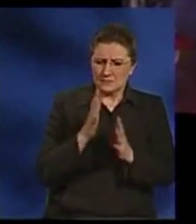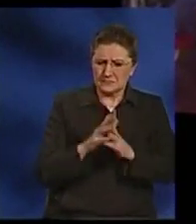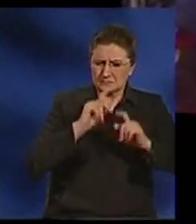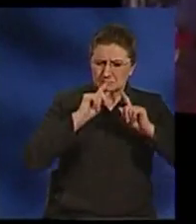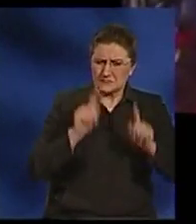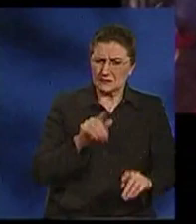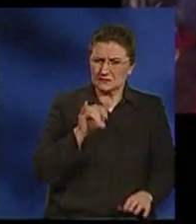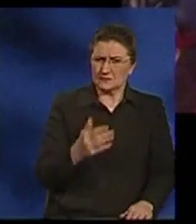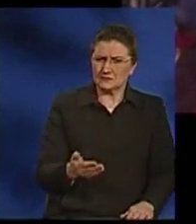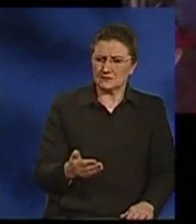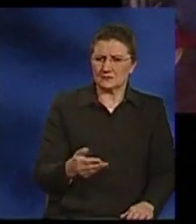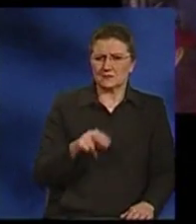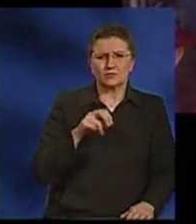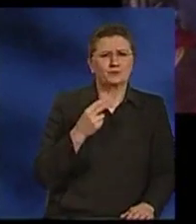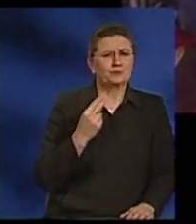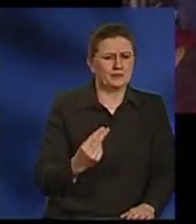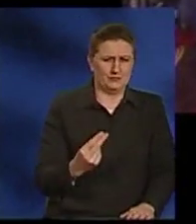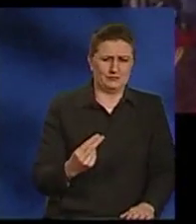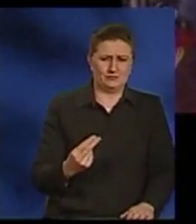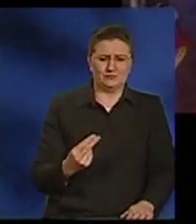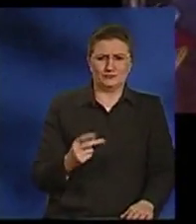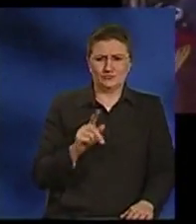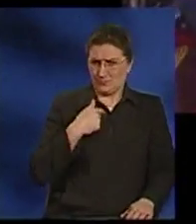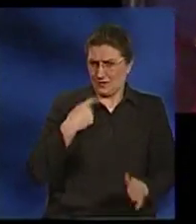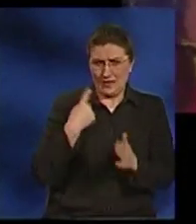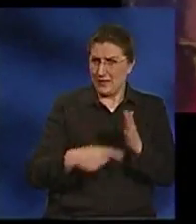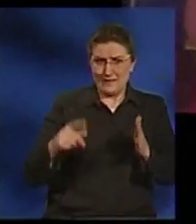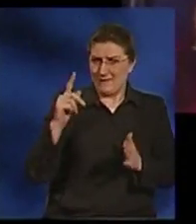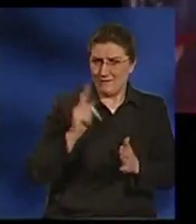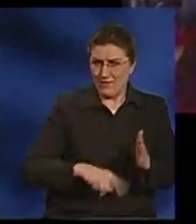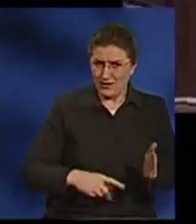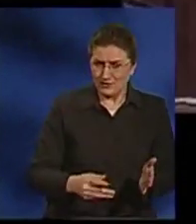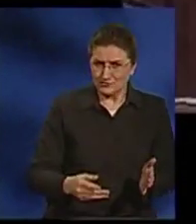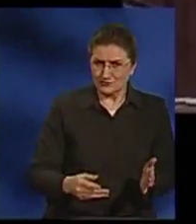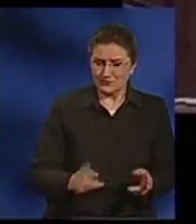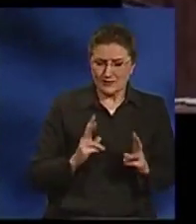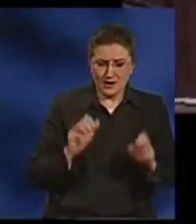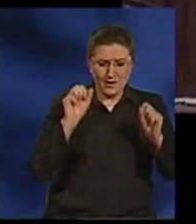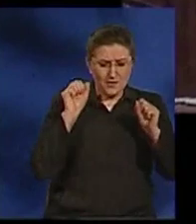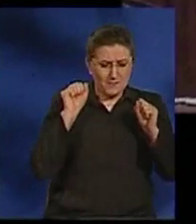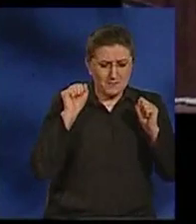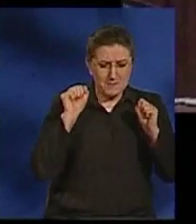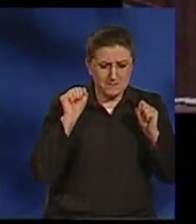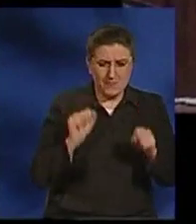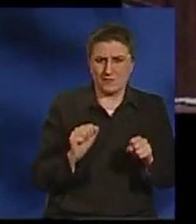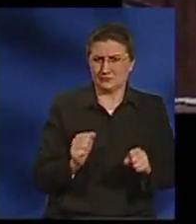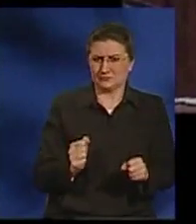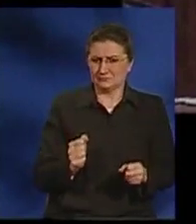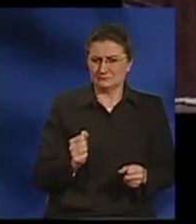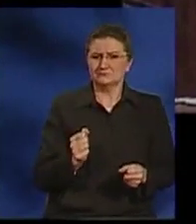уверен? Пицц, дружище, ты что, мне не веришь? Как можно провести такого